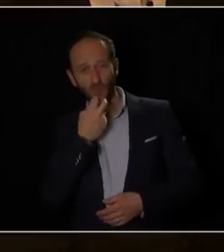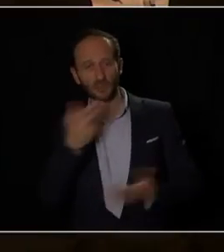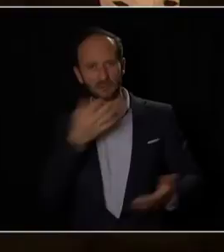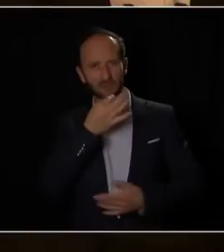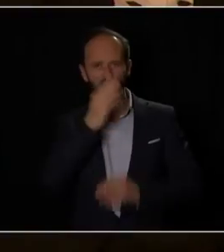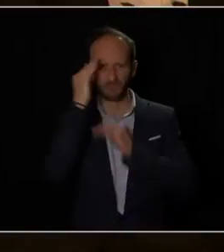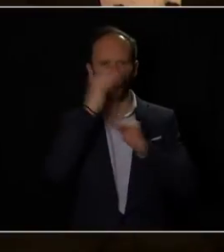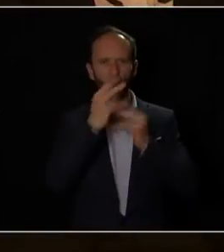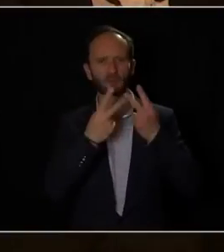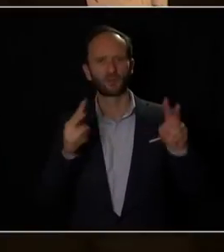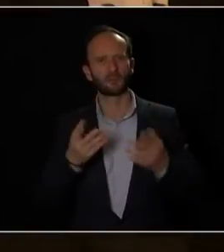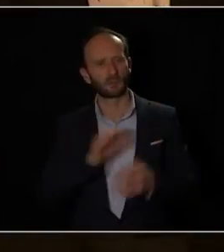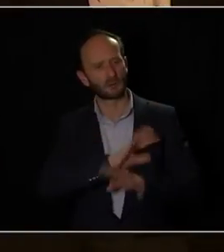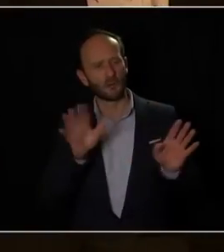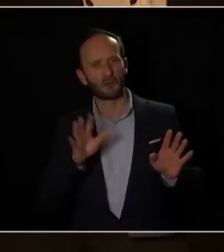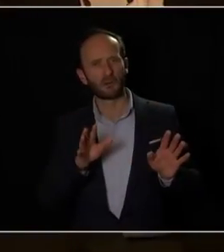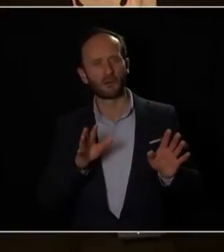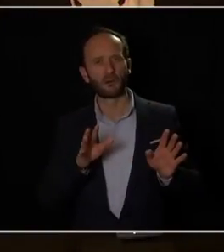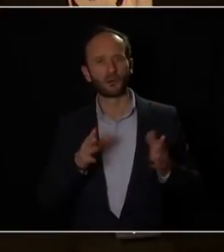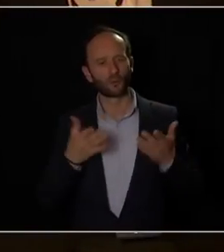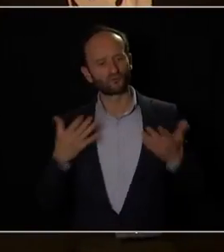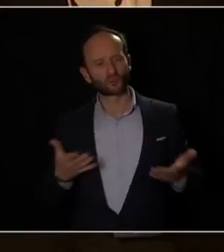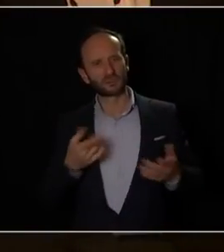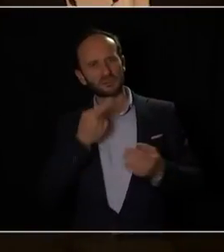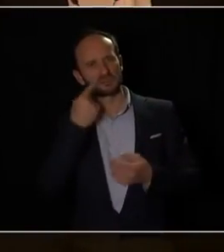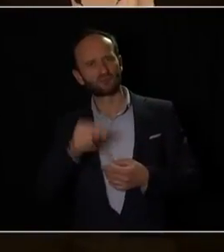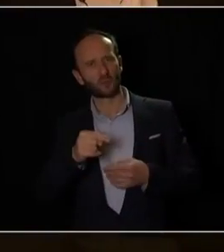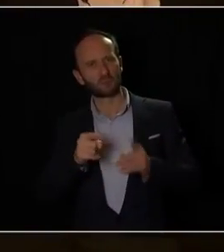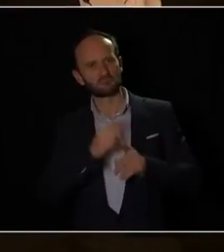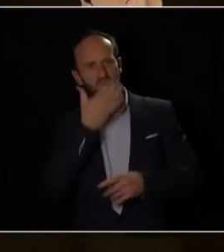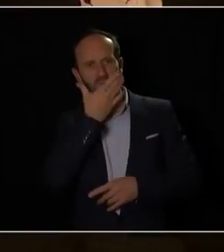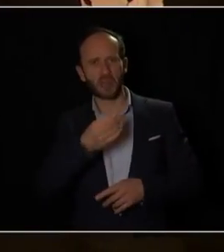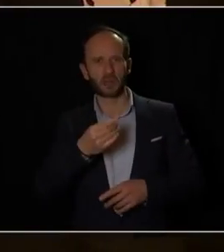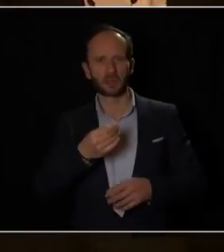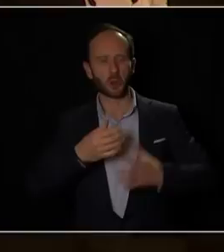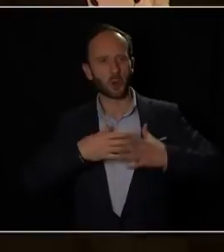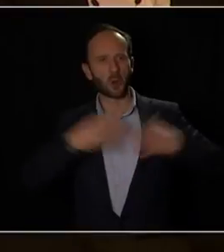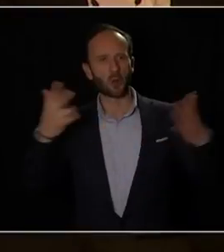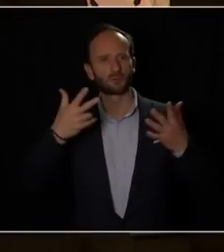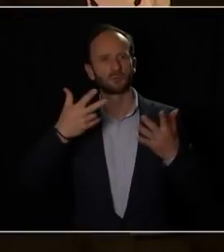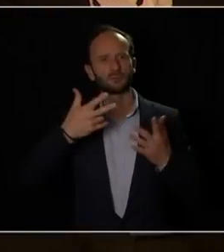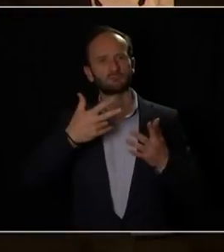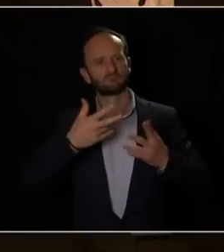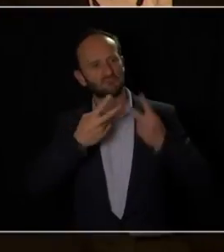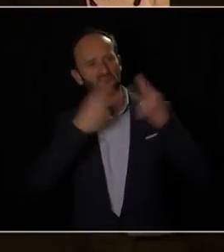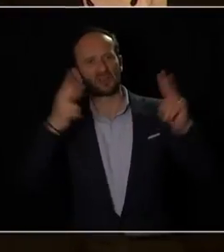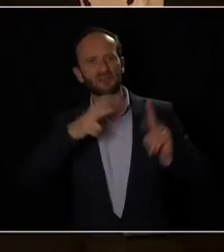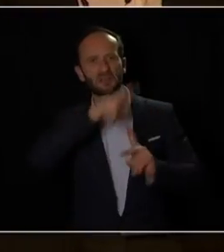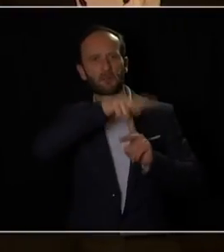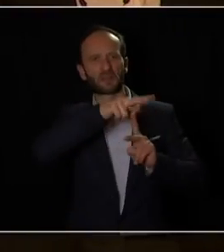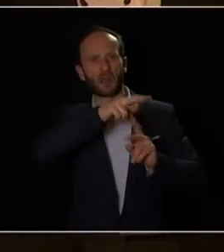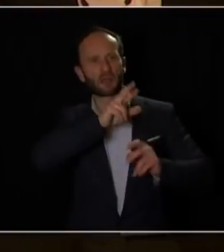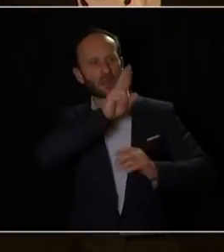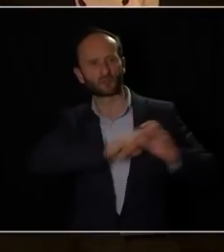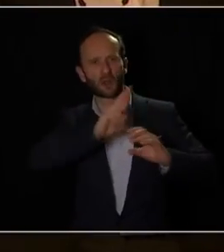Ils considèrent Dijon comme une belle et grande capitale régionale. Ils ont foi dans la ville. Dijon a retrouvé